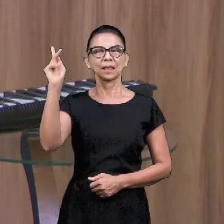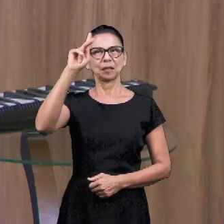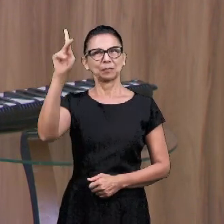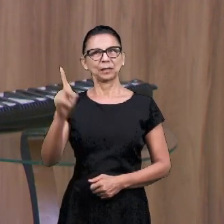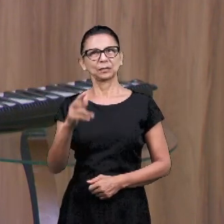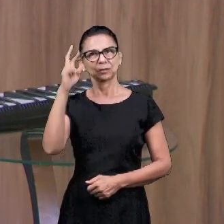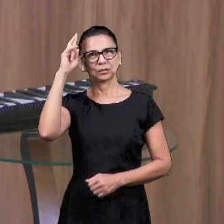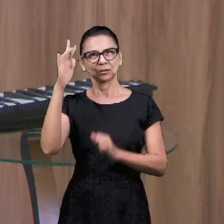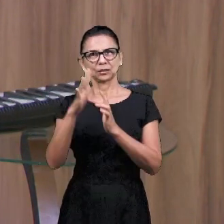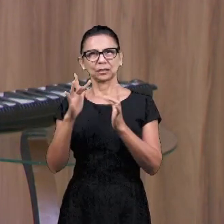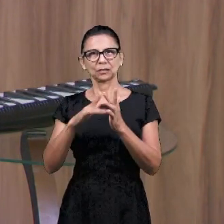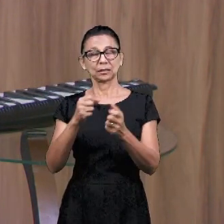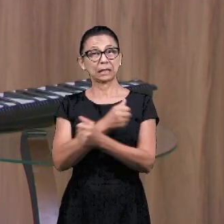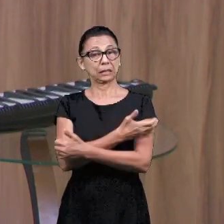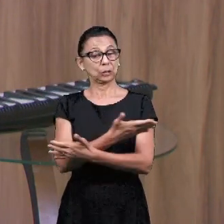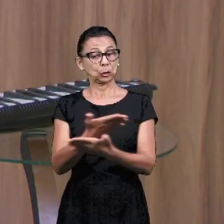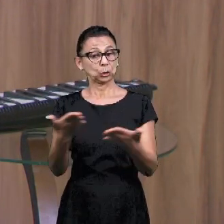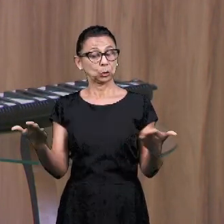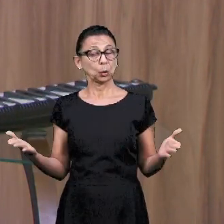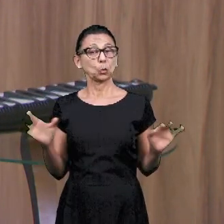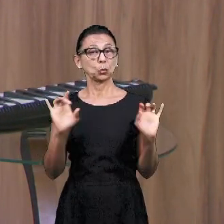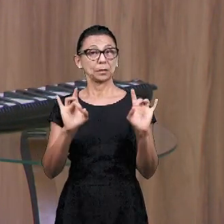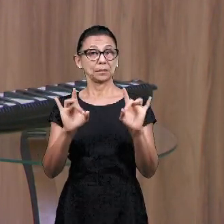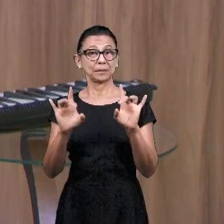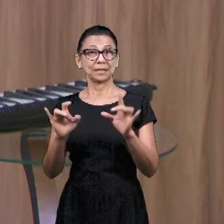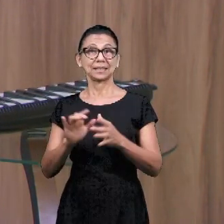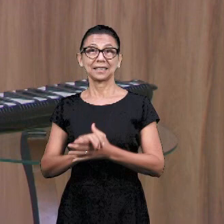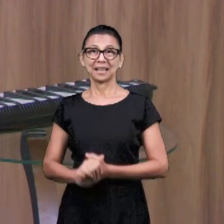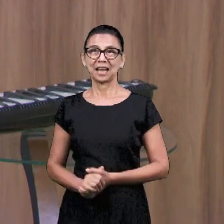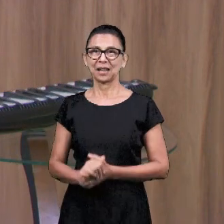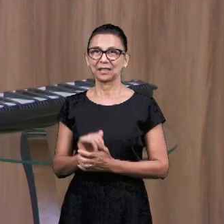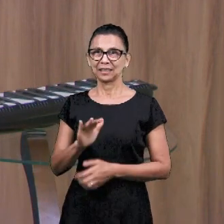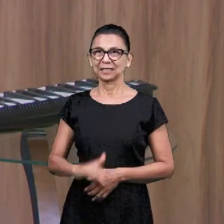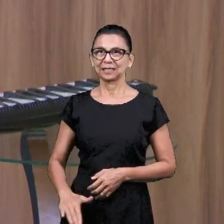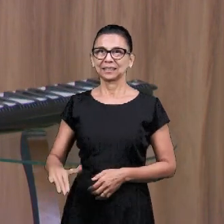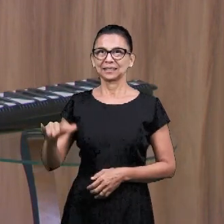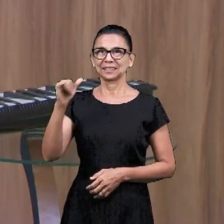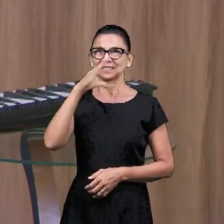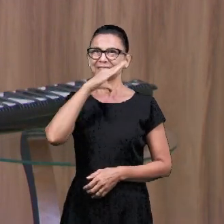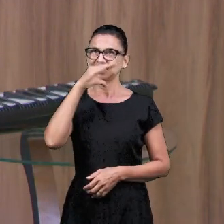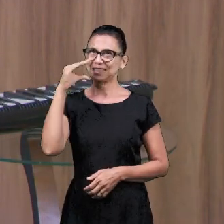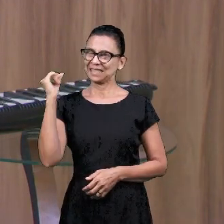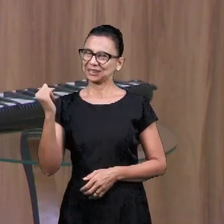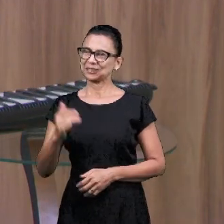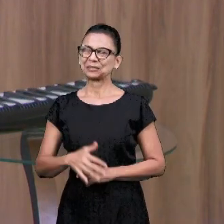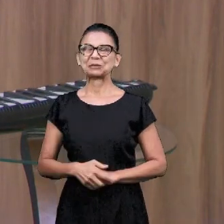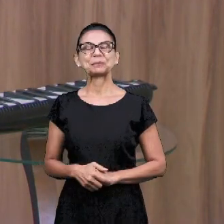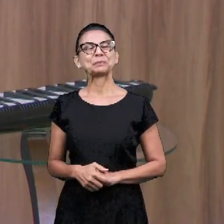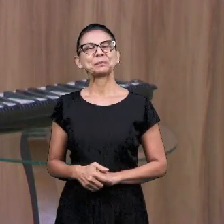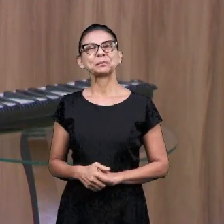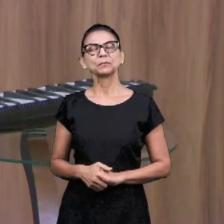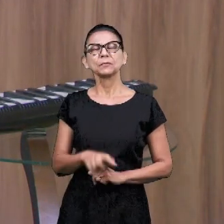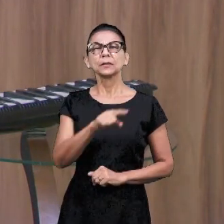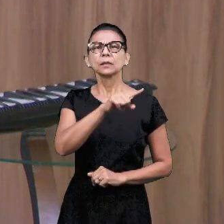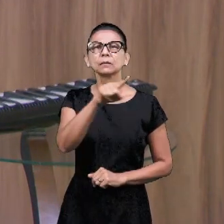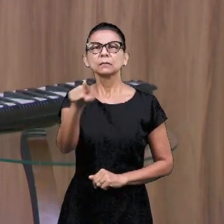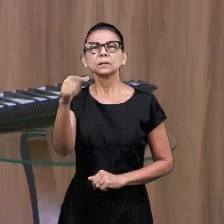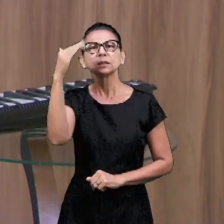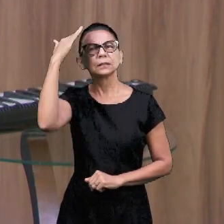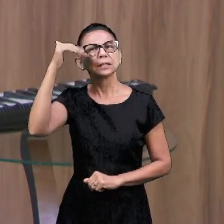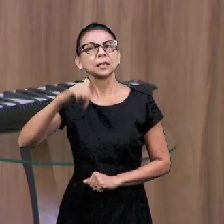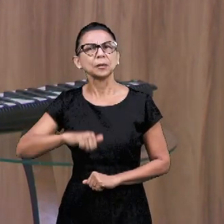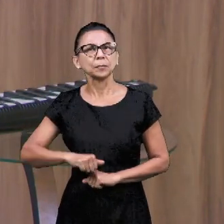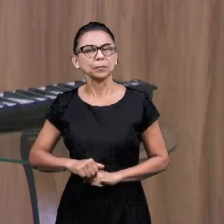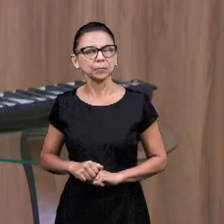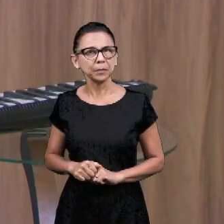La paix du Seigneur Jésus à tous, spécialement nos enfants bien-aimés, intermédiaires et adolescents.